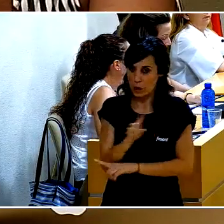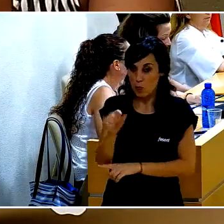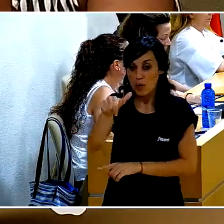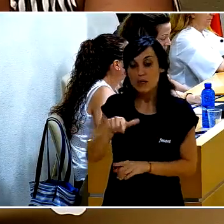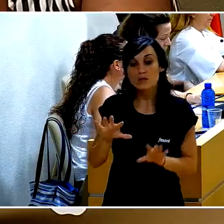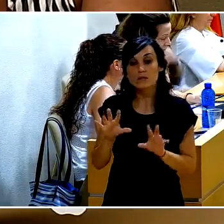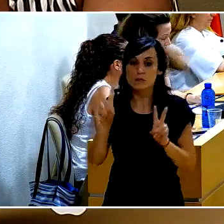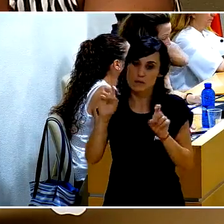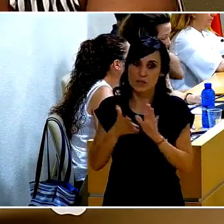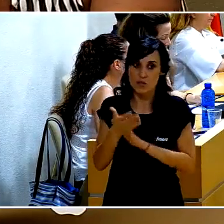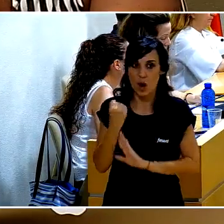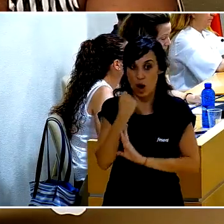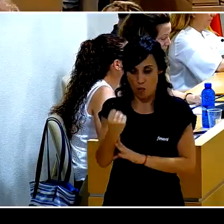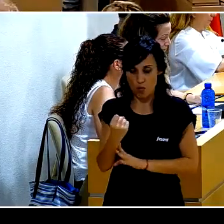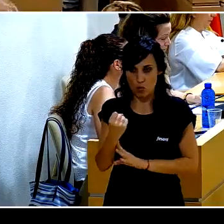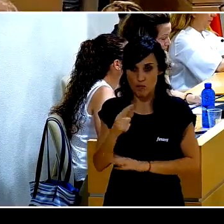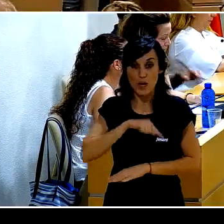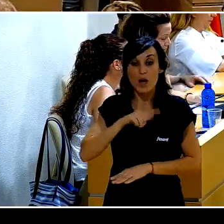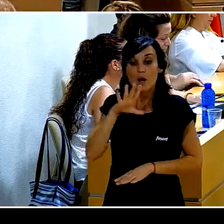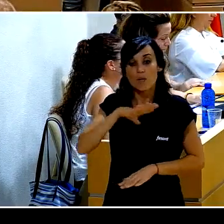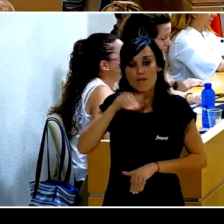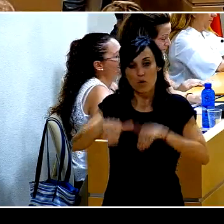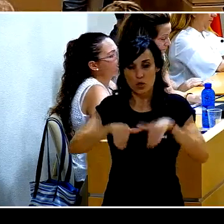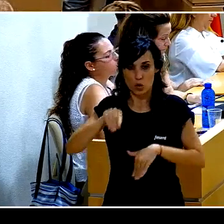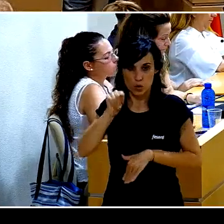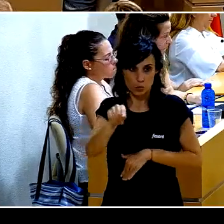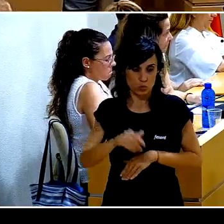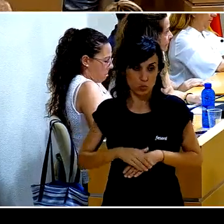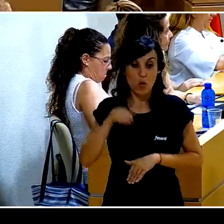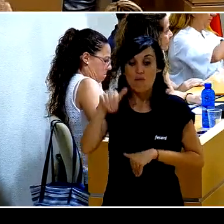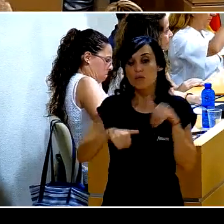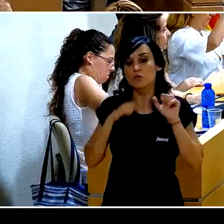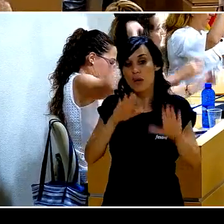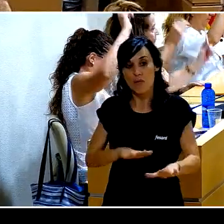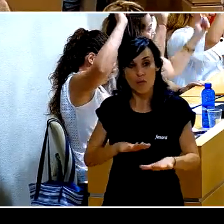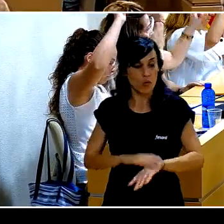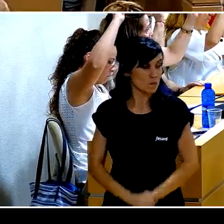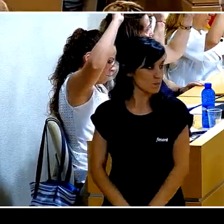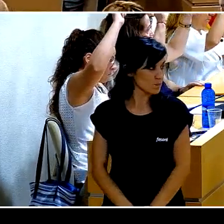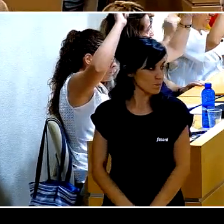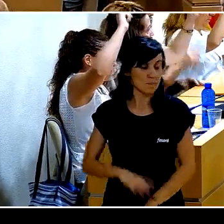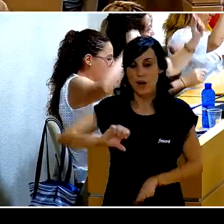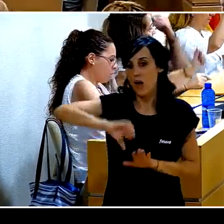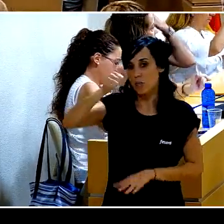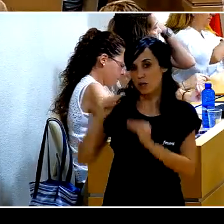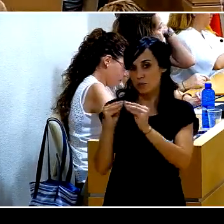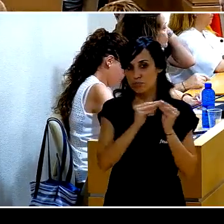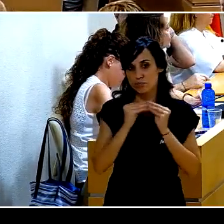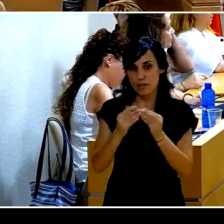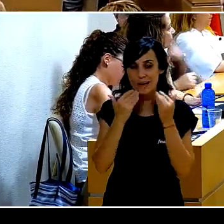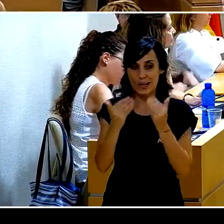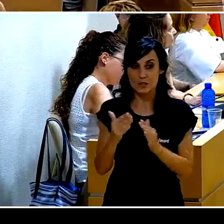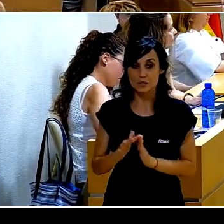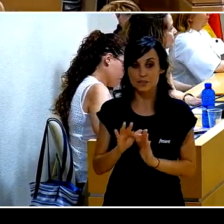una gran contribució. Passem a la votació del punt. Aleshores, vots a favor de la proposta, quedaria aprovat per unanimitat. Moltes